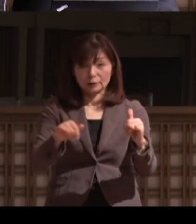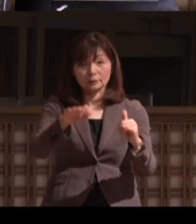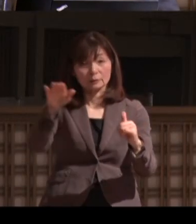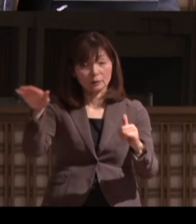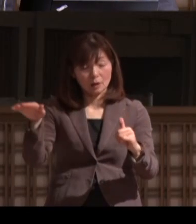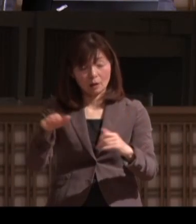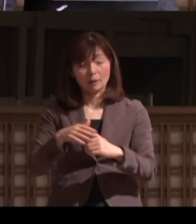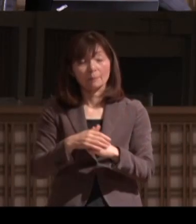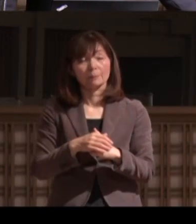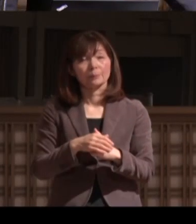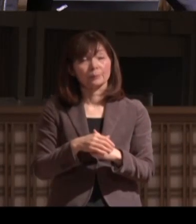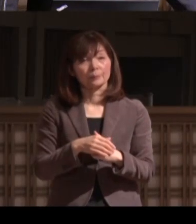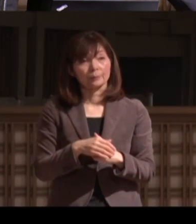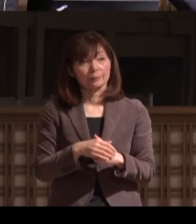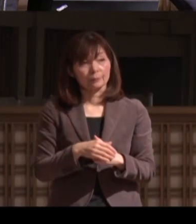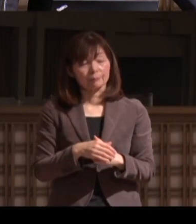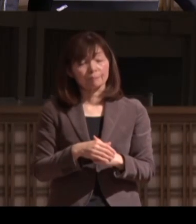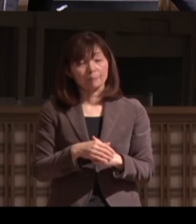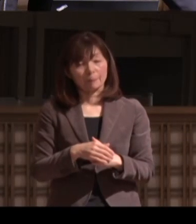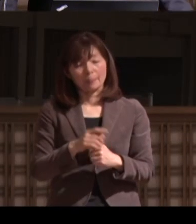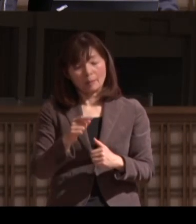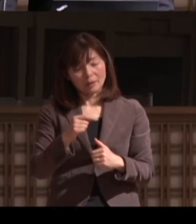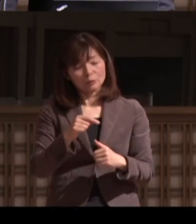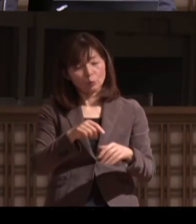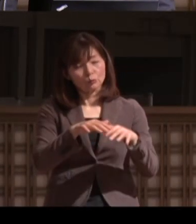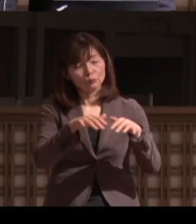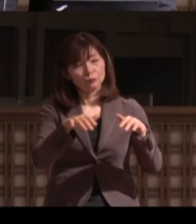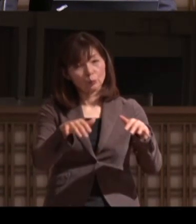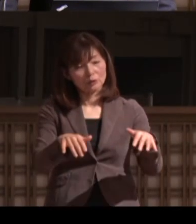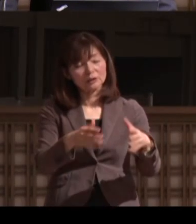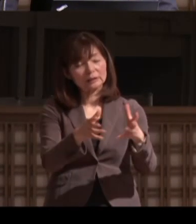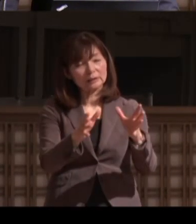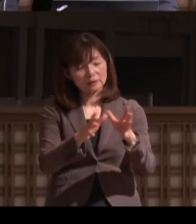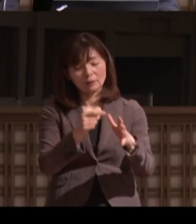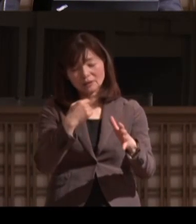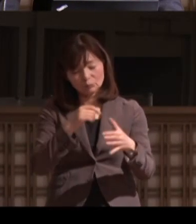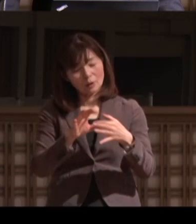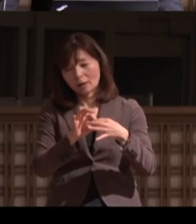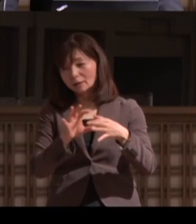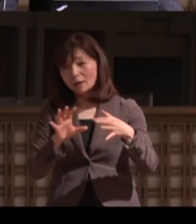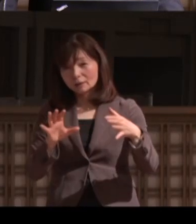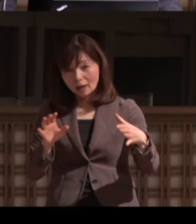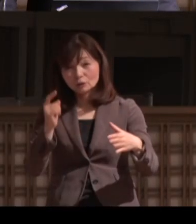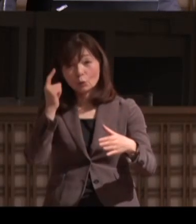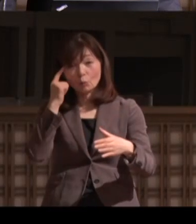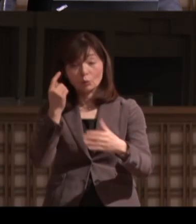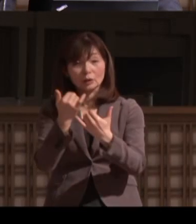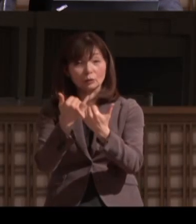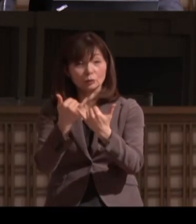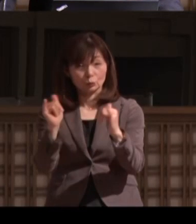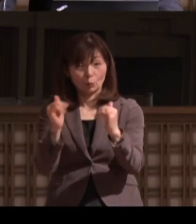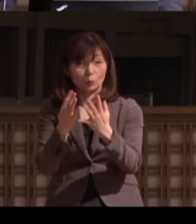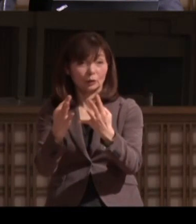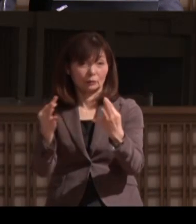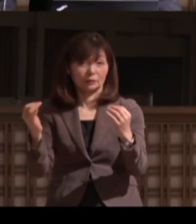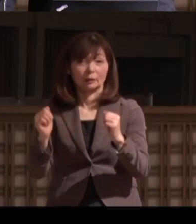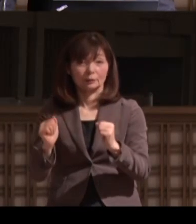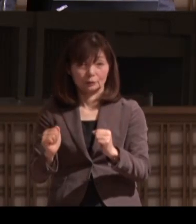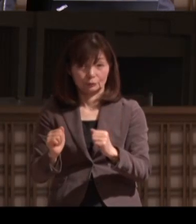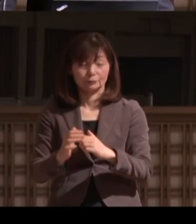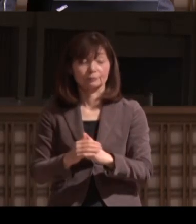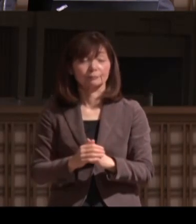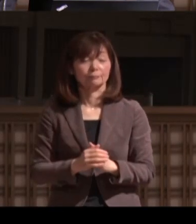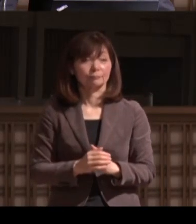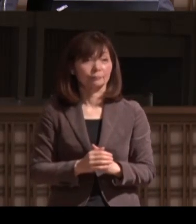そういったことはですねあのあんまり関係だと言われるふ方もいらっしゃると思いますえ